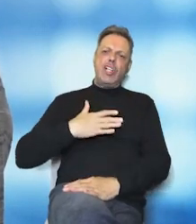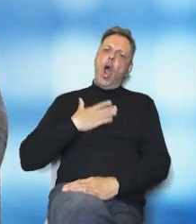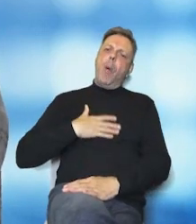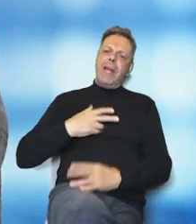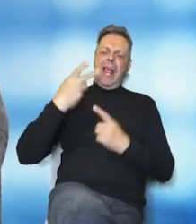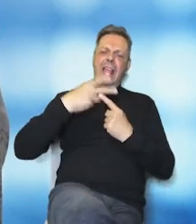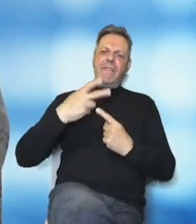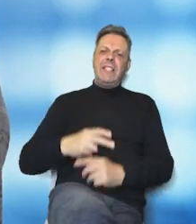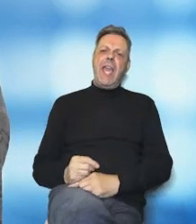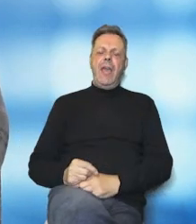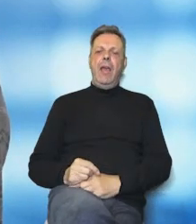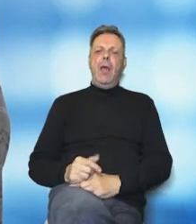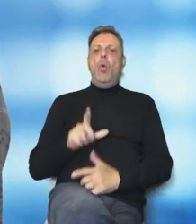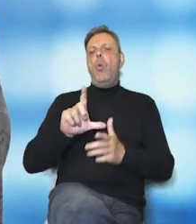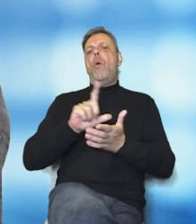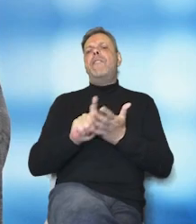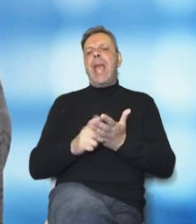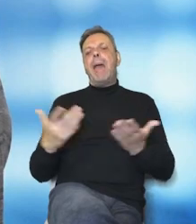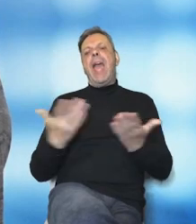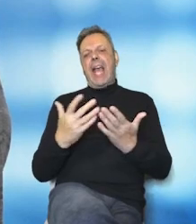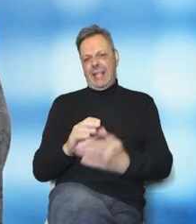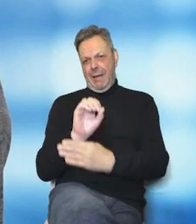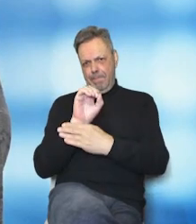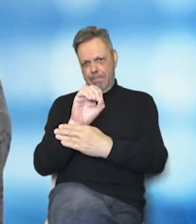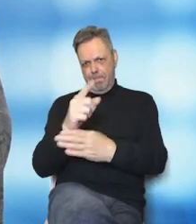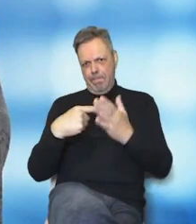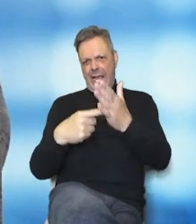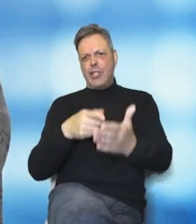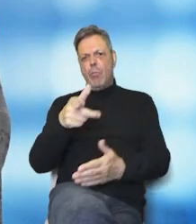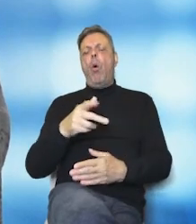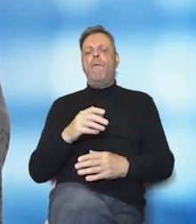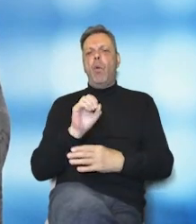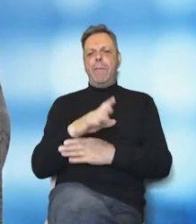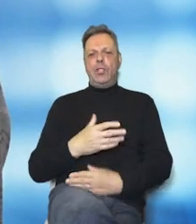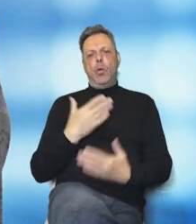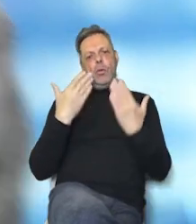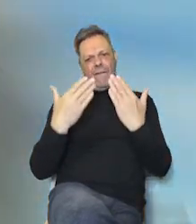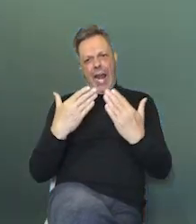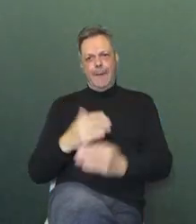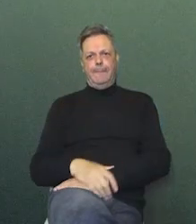omiljene televizije u vrijeme kada emitira ovu emisiju. Hvala lijepa.